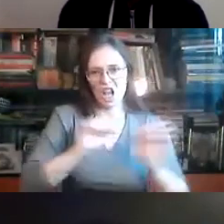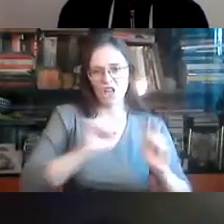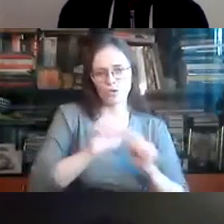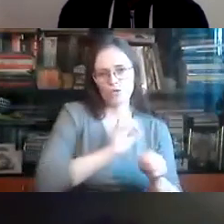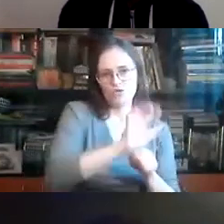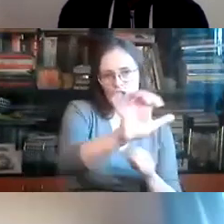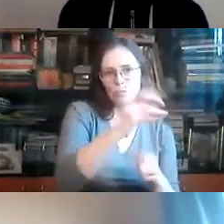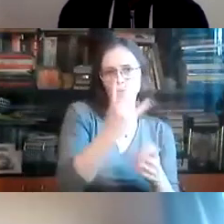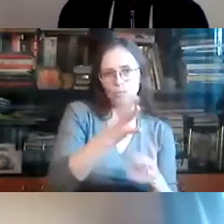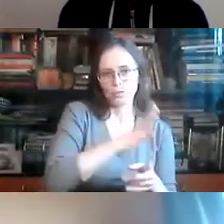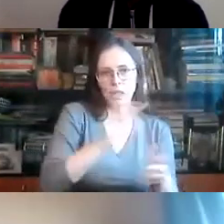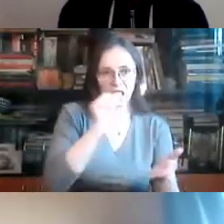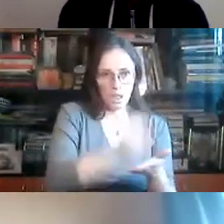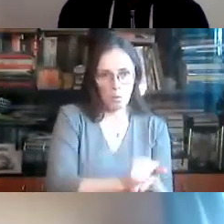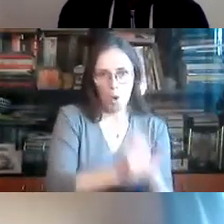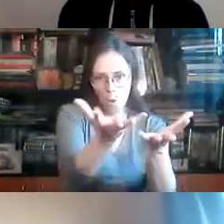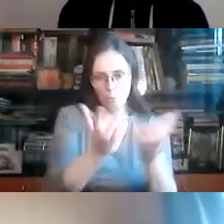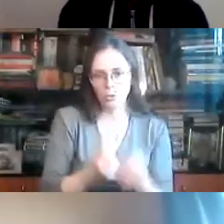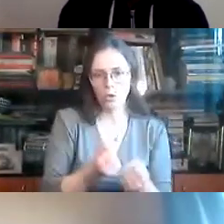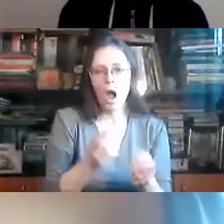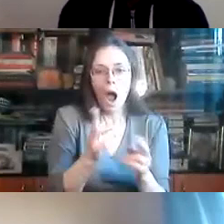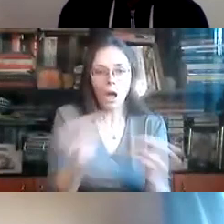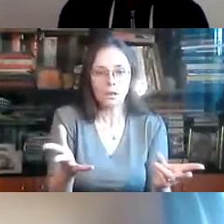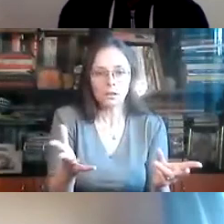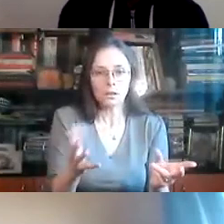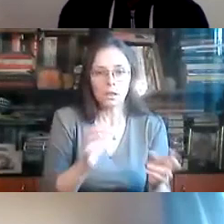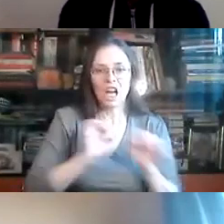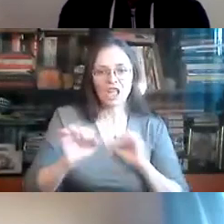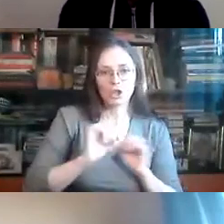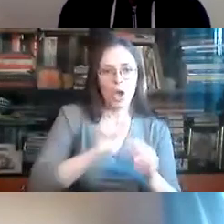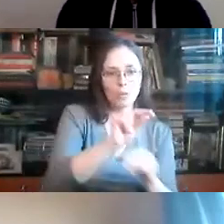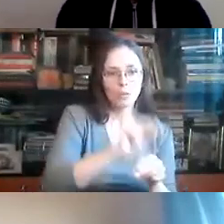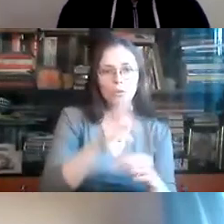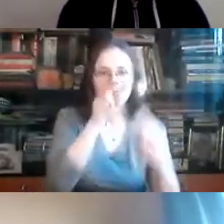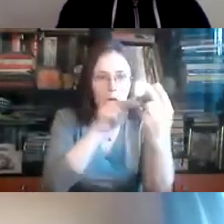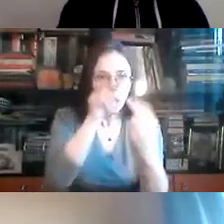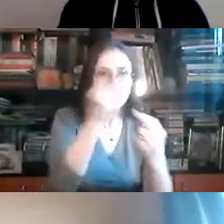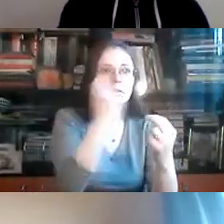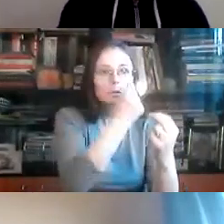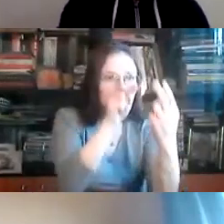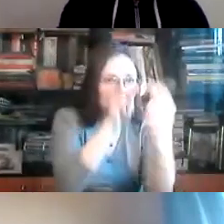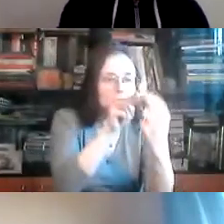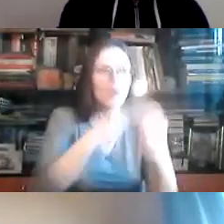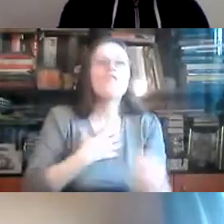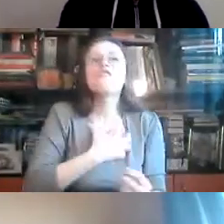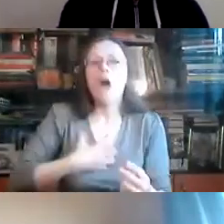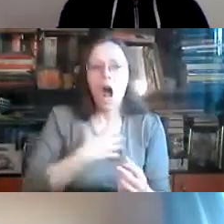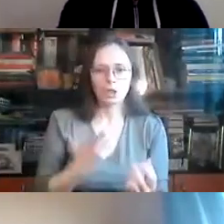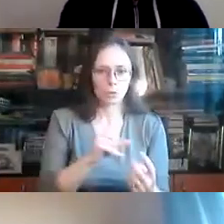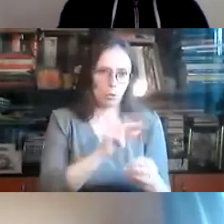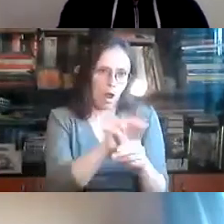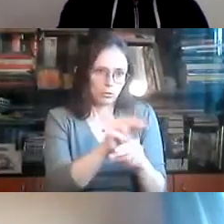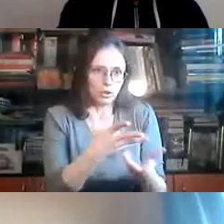тоже есть проблема, потому что учить режиссуре, не глядя в глаза, это как бы где-то в интернете